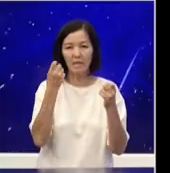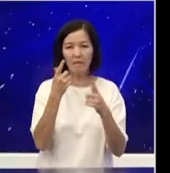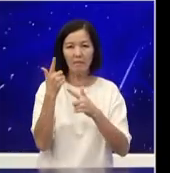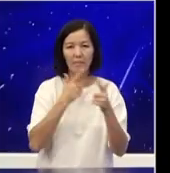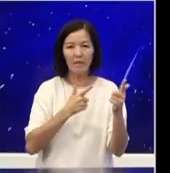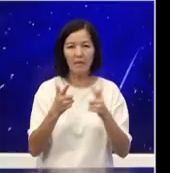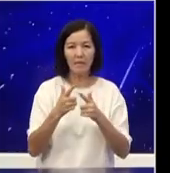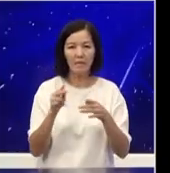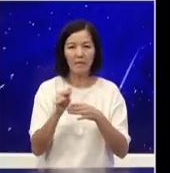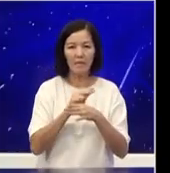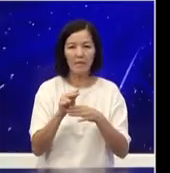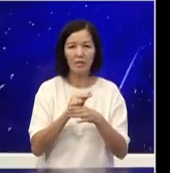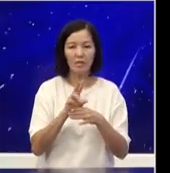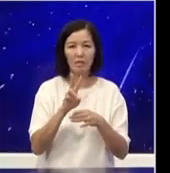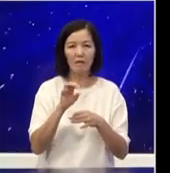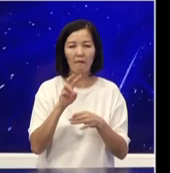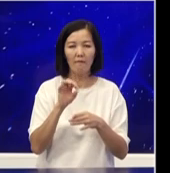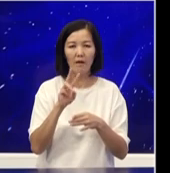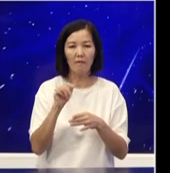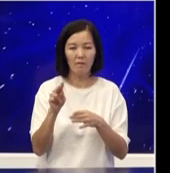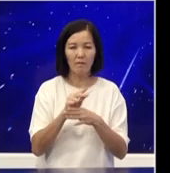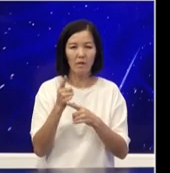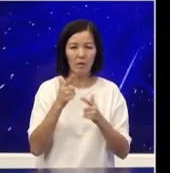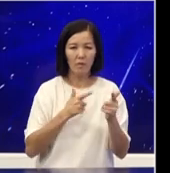готовы принять на лечение Алексея Навального.